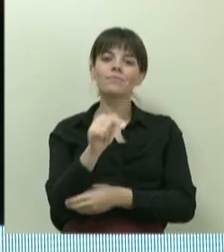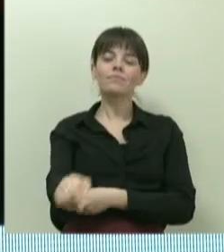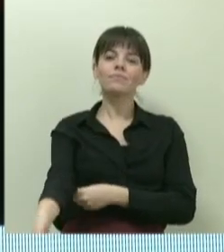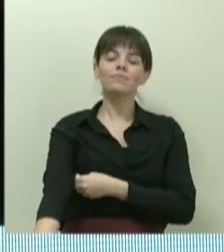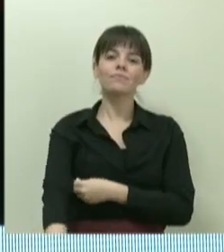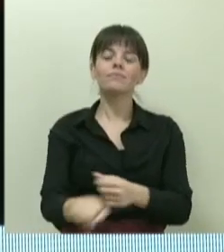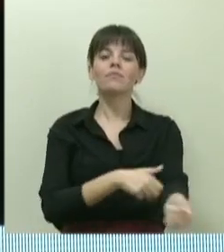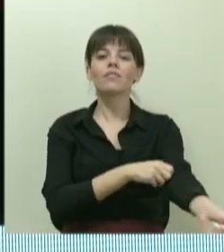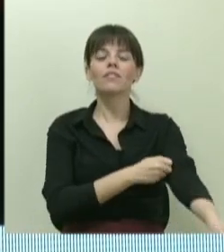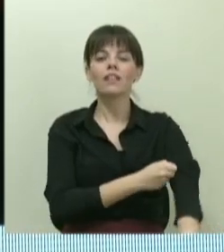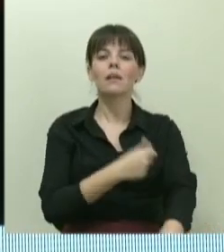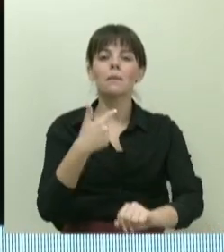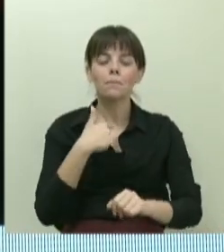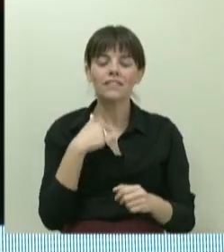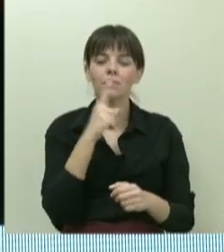Biz